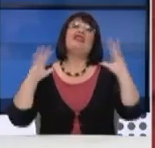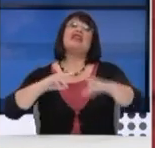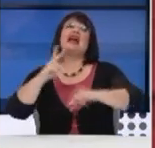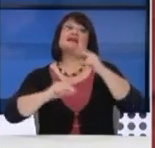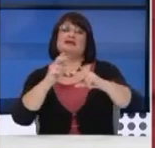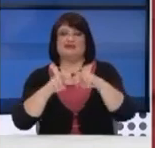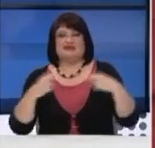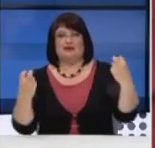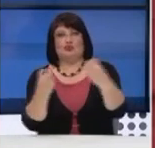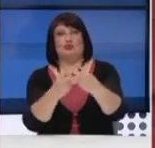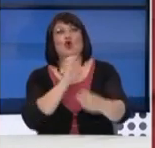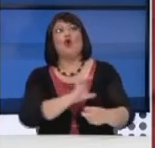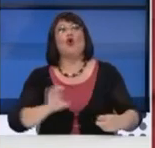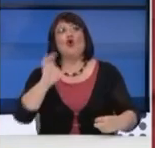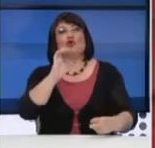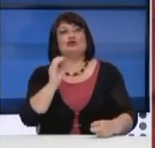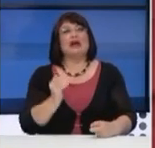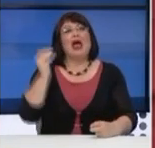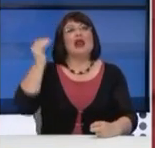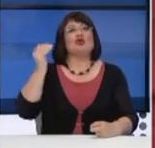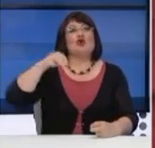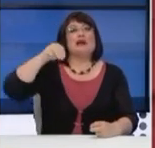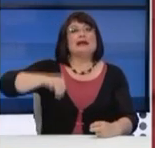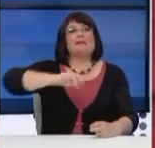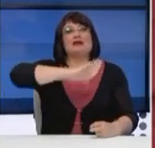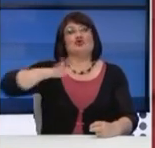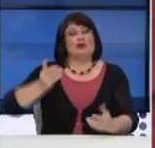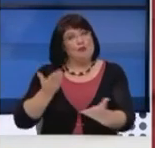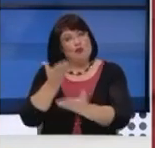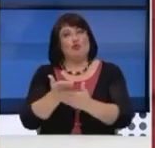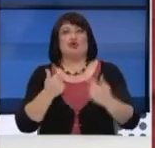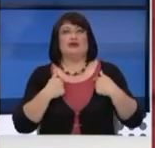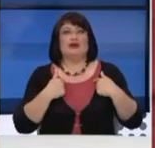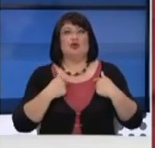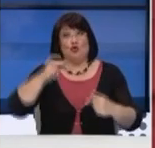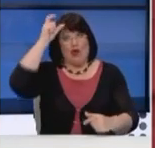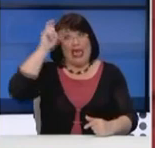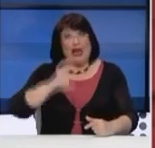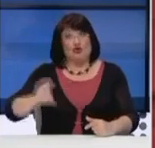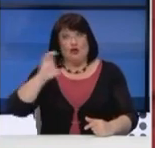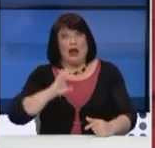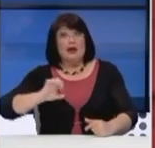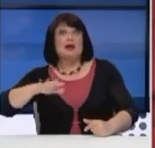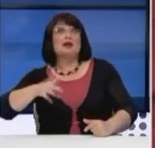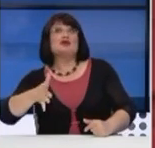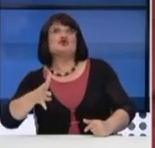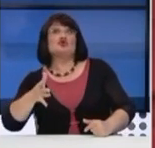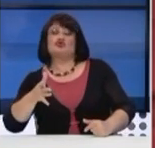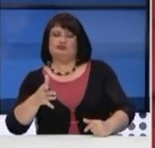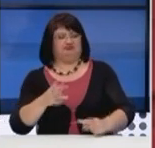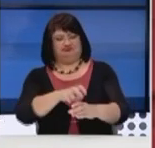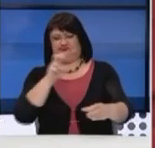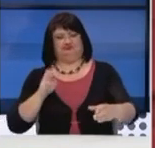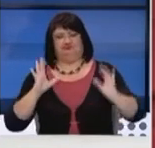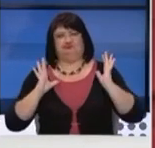διάσκεψη όλων των χωρών της Ανατολικής Μεσογείου, όπως προτείνει το Μέρα 25, μπορεί να γυρίσει και να αρνηθεί, λέγοντας ότι δεν